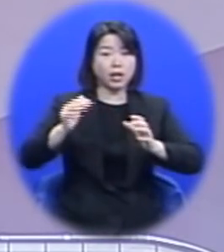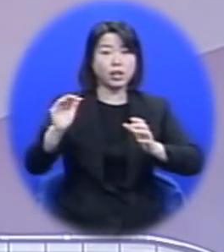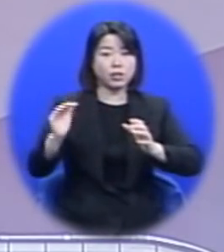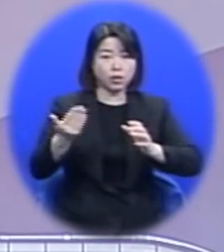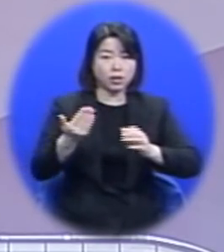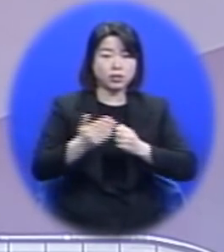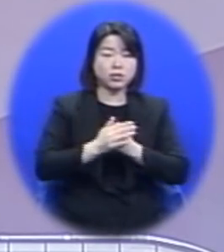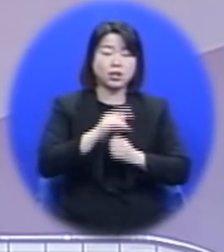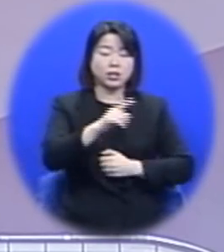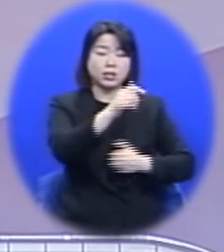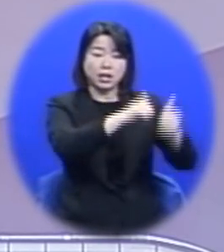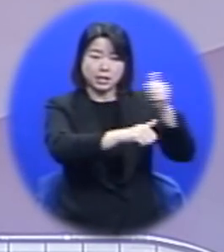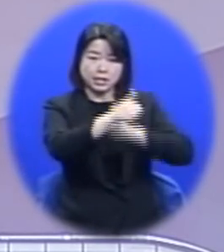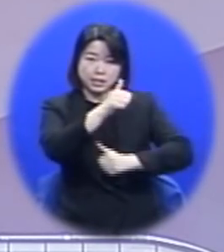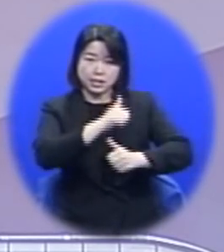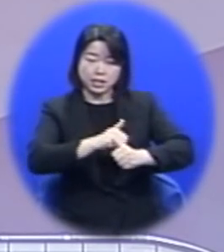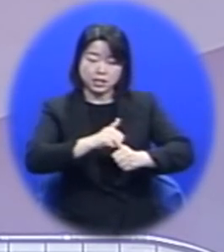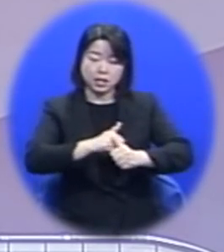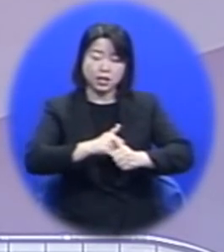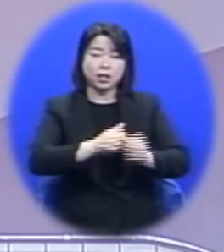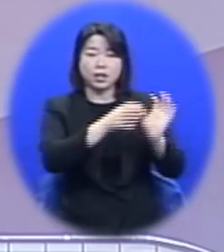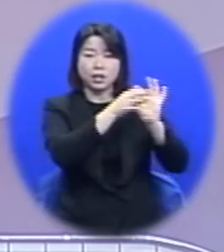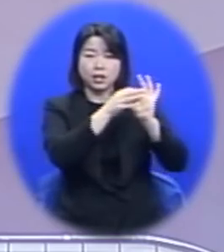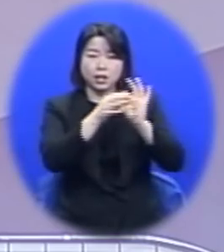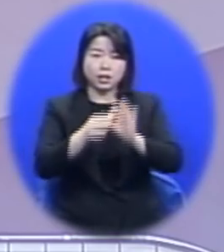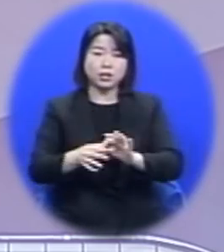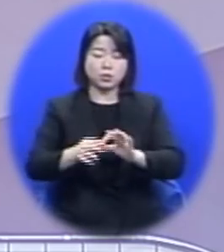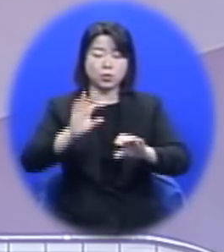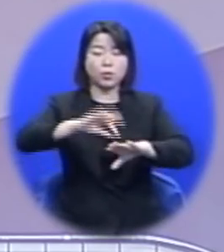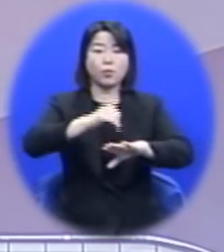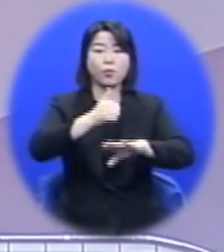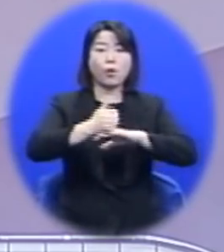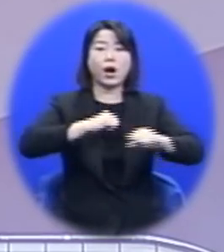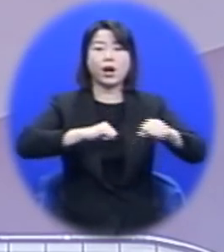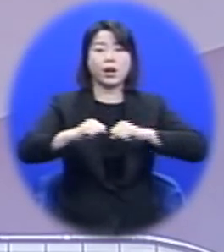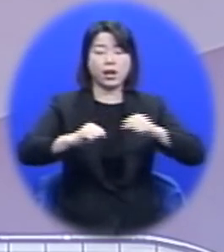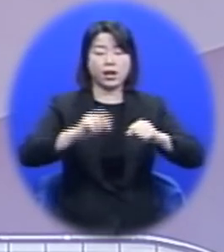그가 세세토록 왕노릇 하리로다 하니.